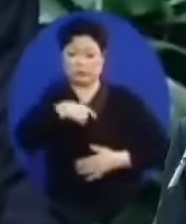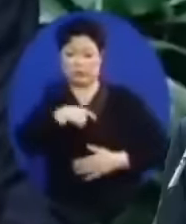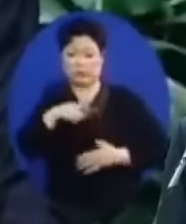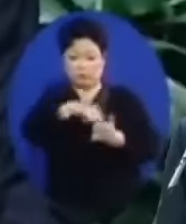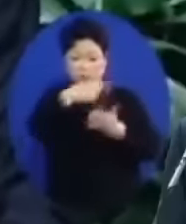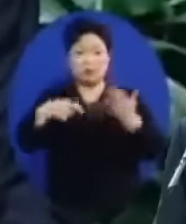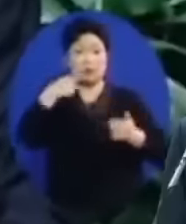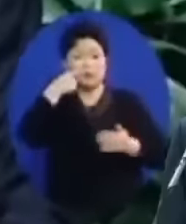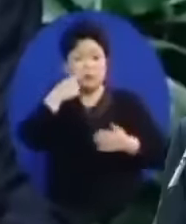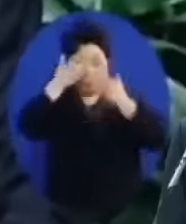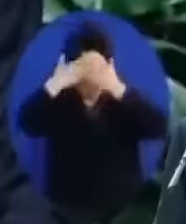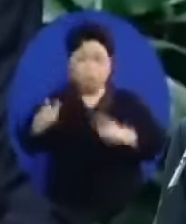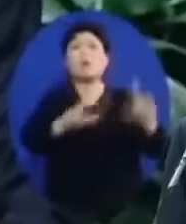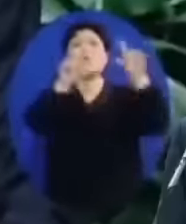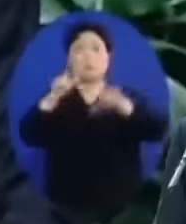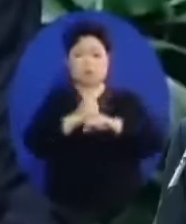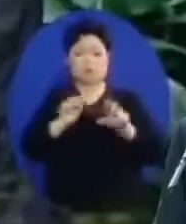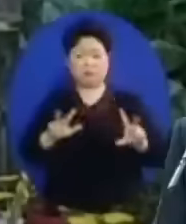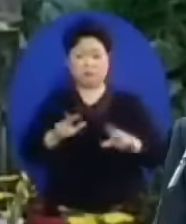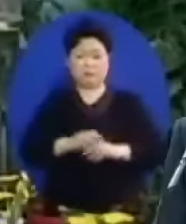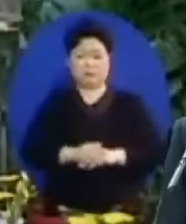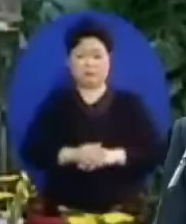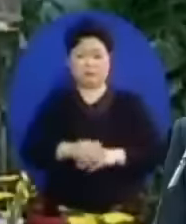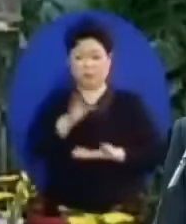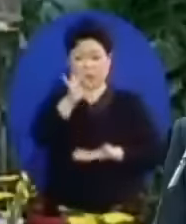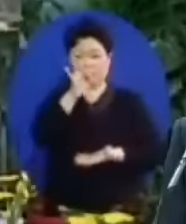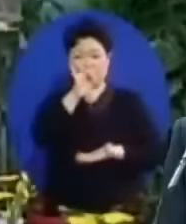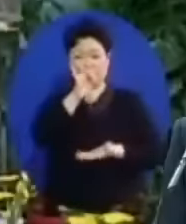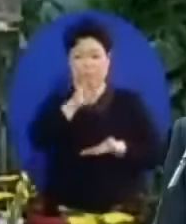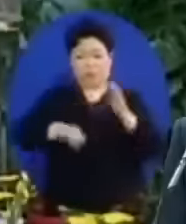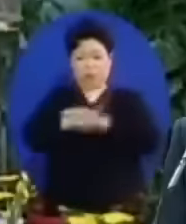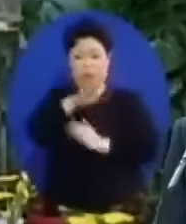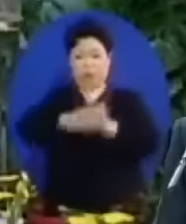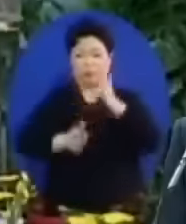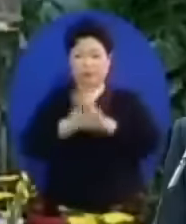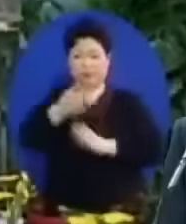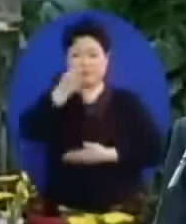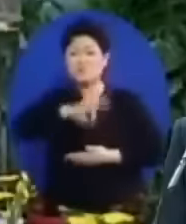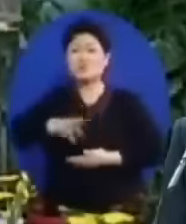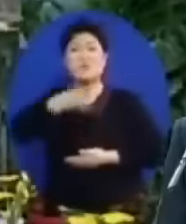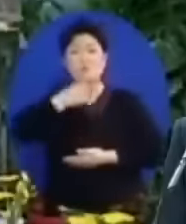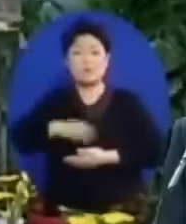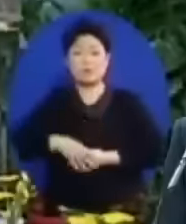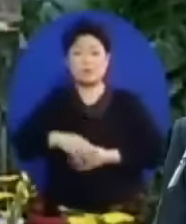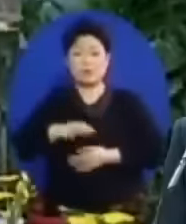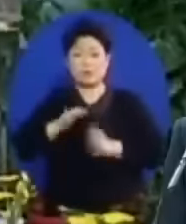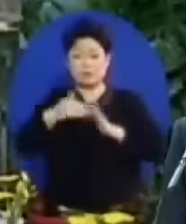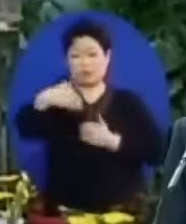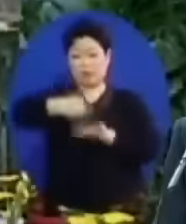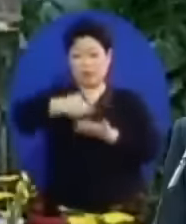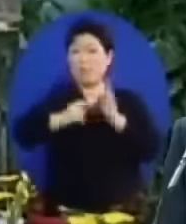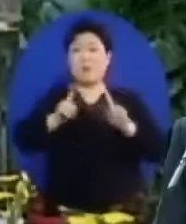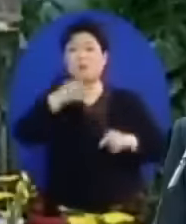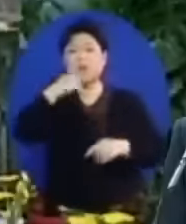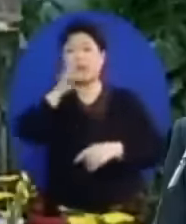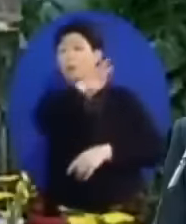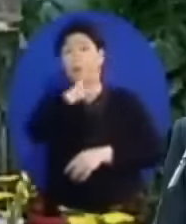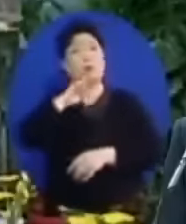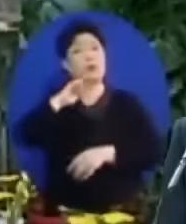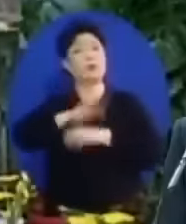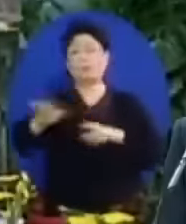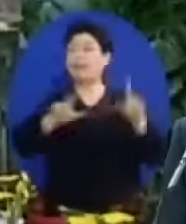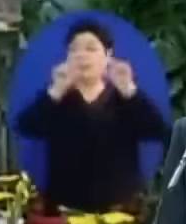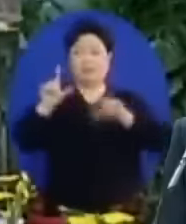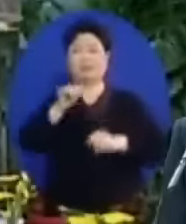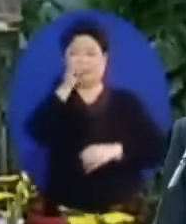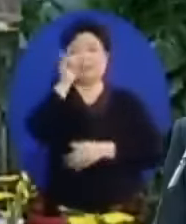없고 하니까 그냥 공짜로 산다는 것입니다. 돈도 안 내고 이자도 안 내도 내놓으란 말도 안 하고 편안하고 요새 참 잘 산다